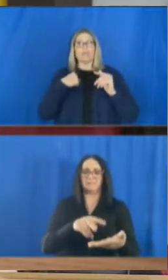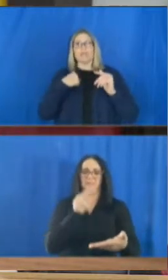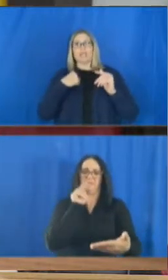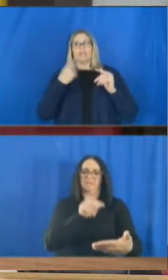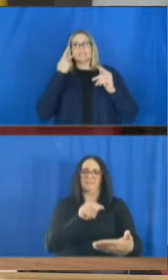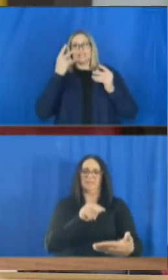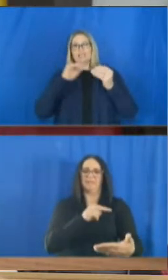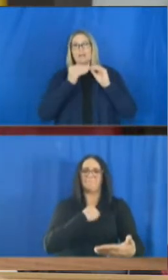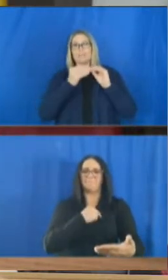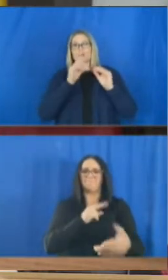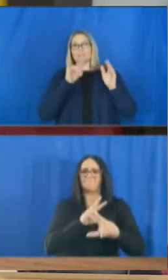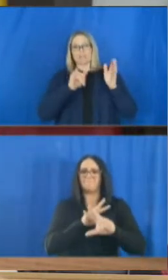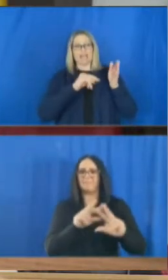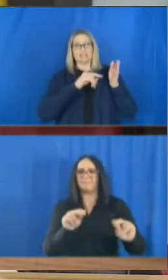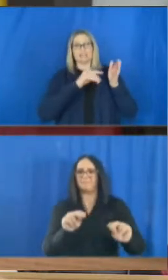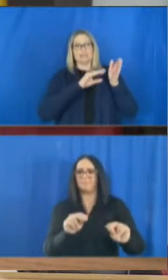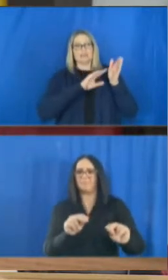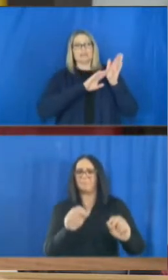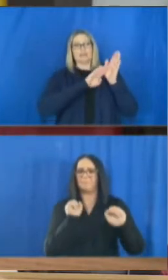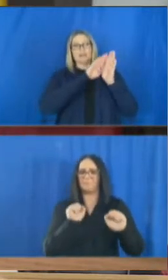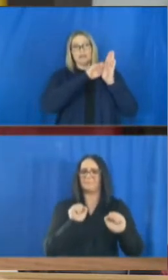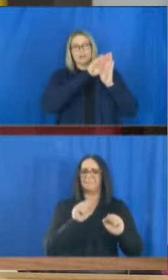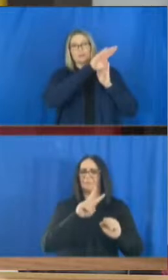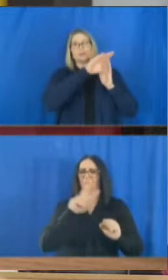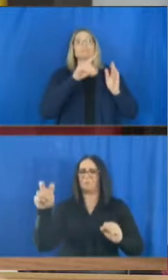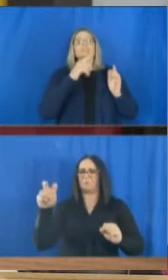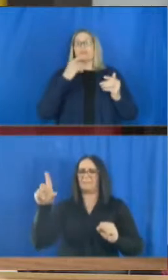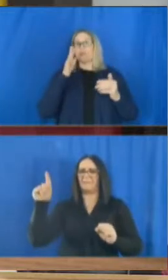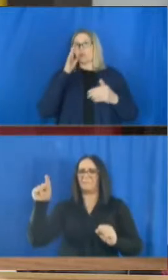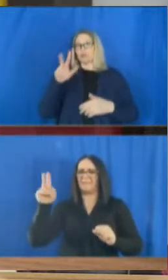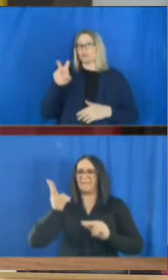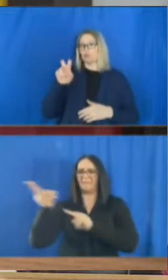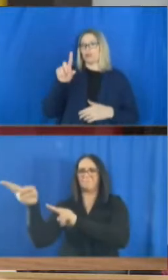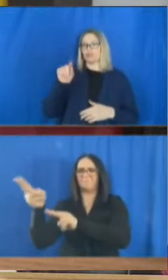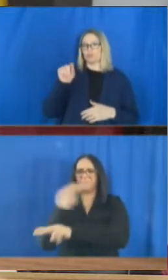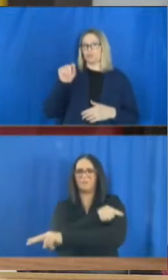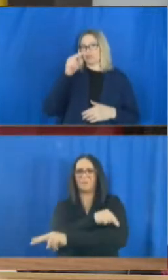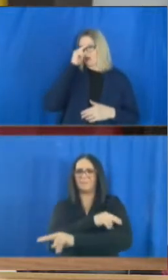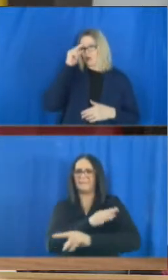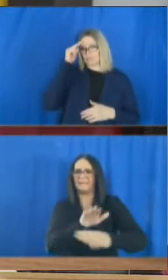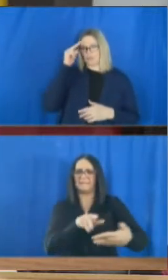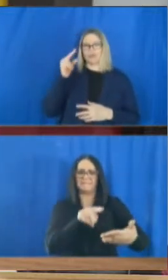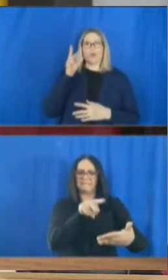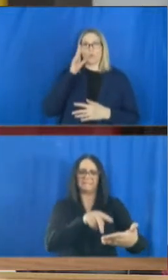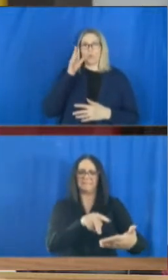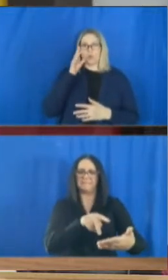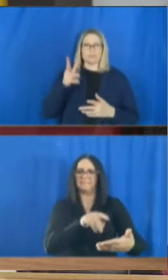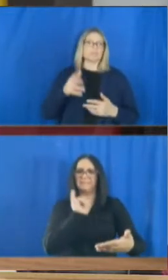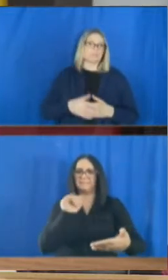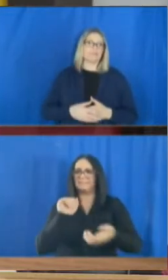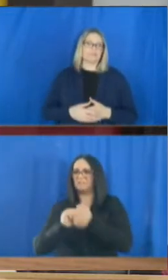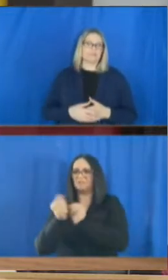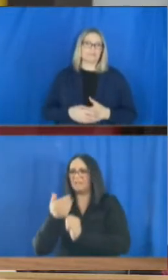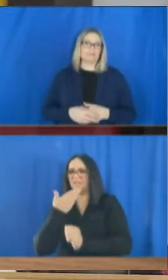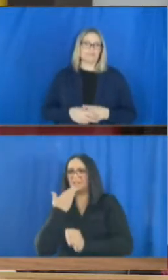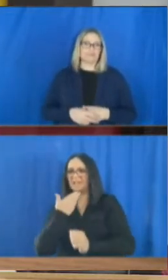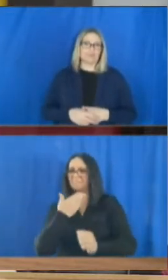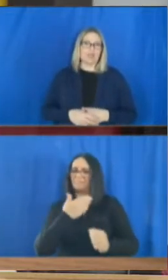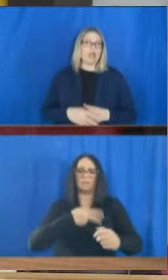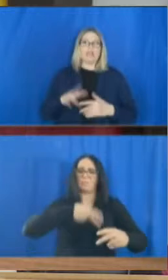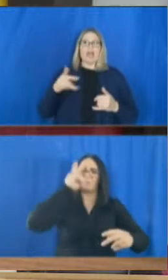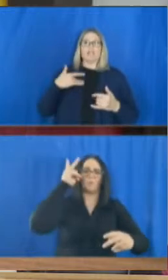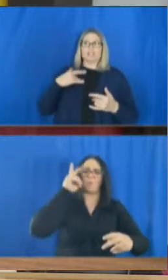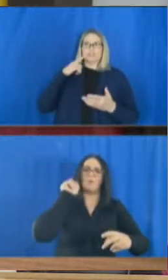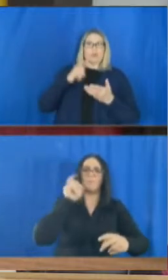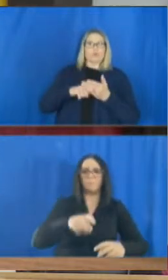de travailleurs de santé qui seraient absents. C'était pas quelque chose qui pourrait gérer. À ce moment-ci, on a plus de flexibilité dans le système